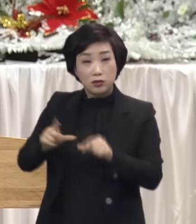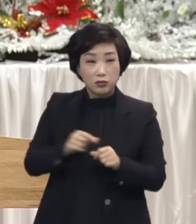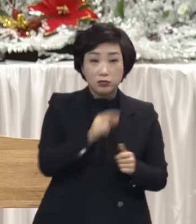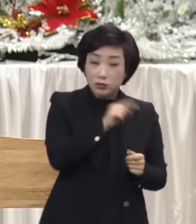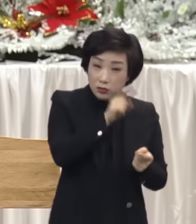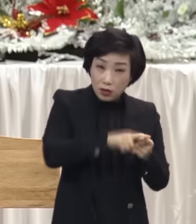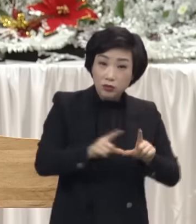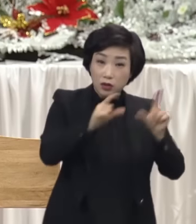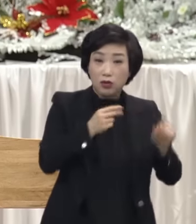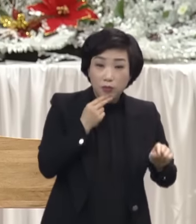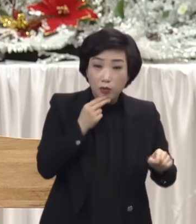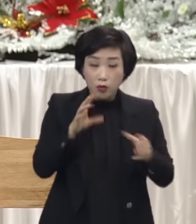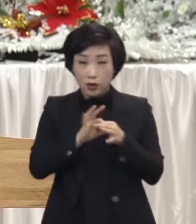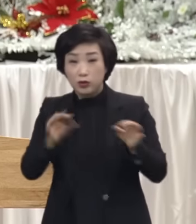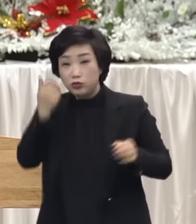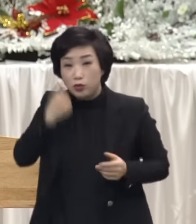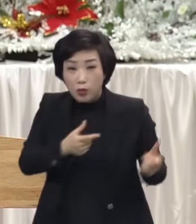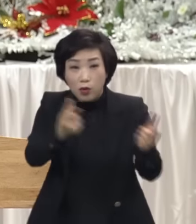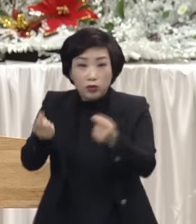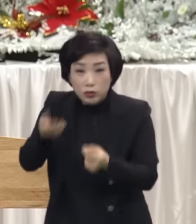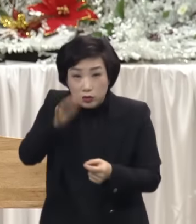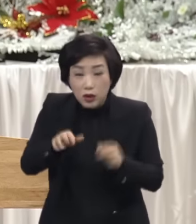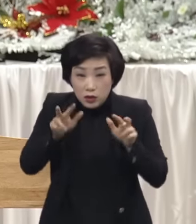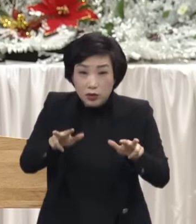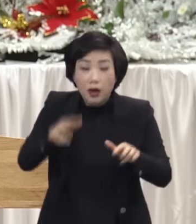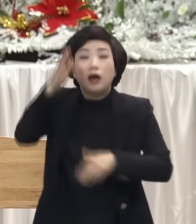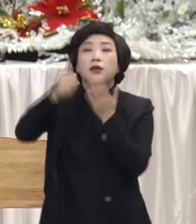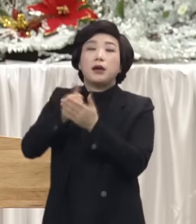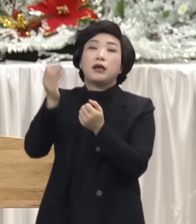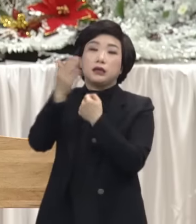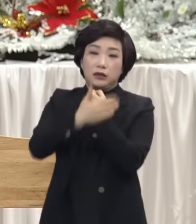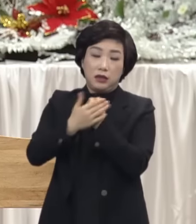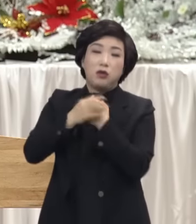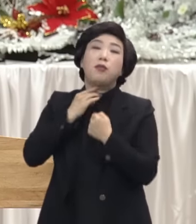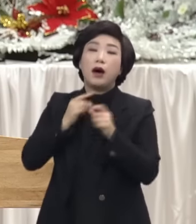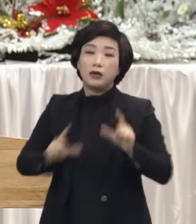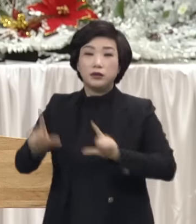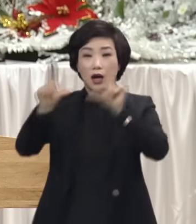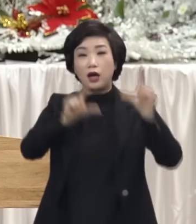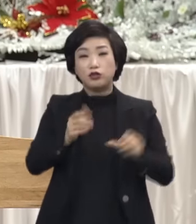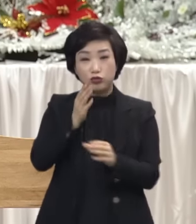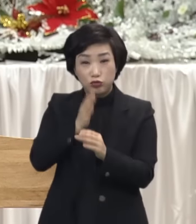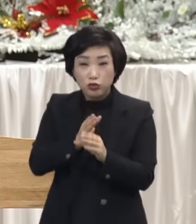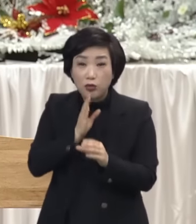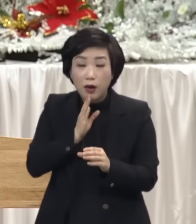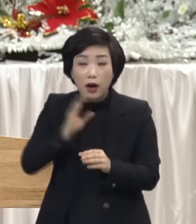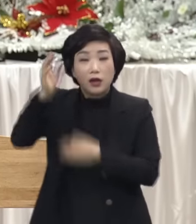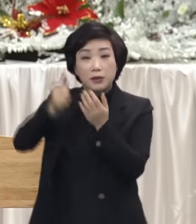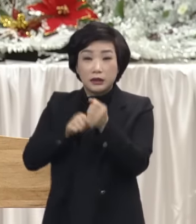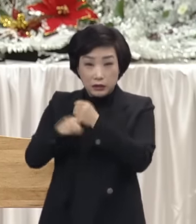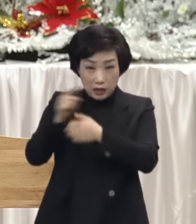누구든지 하나님의 은혜로만 살아가고 하나님의 뜻 안에서만